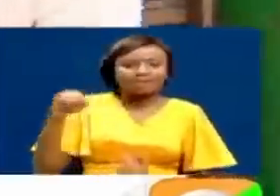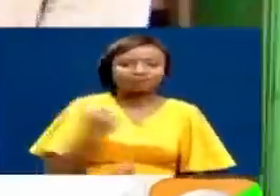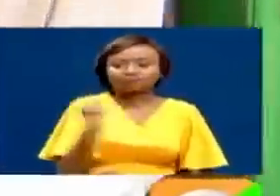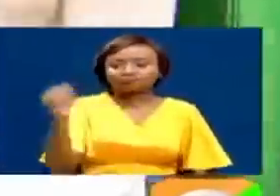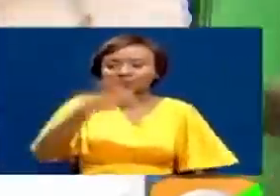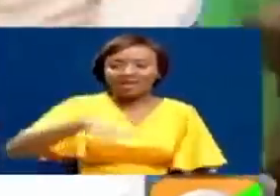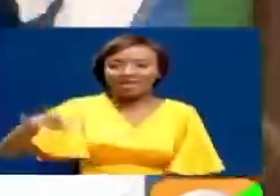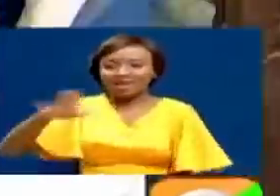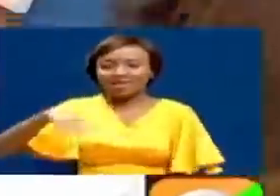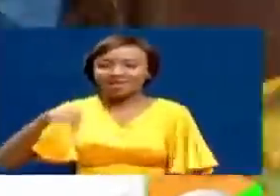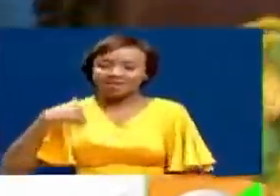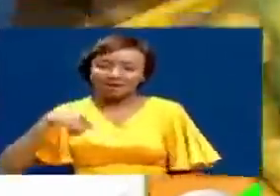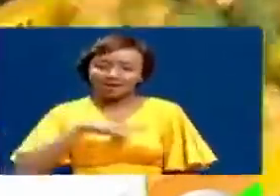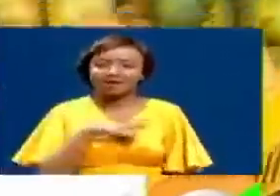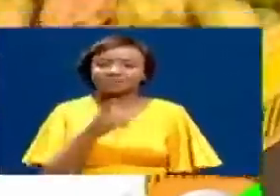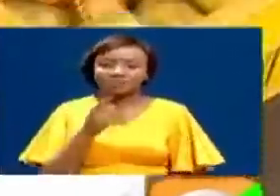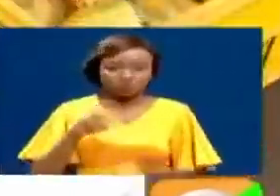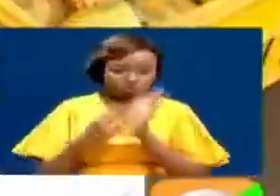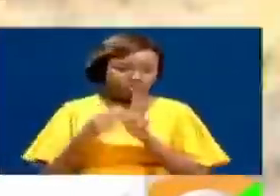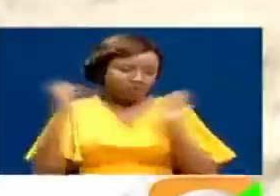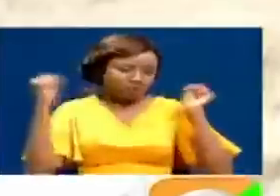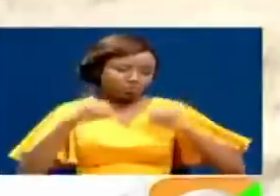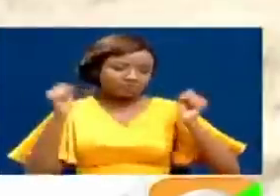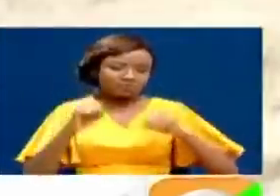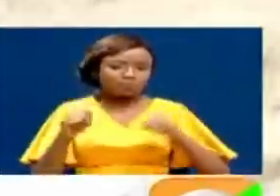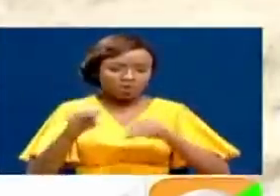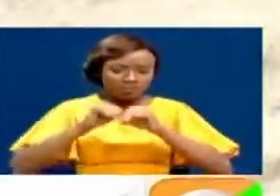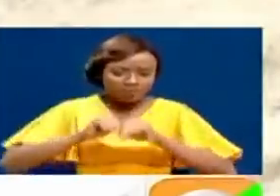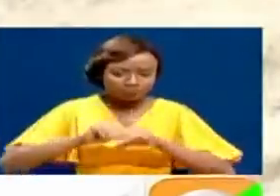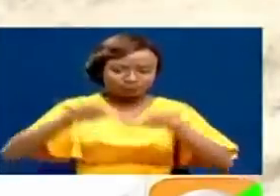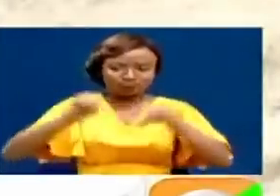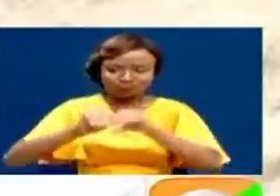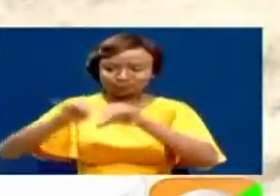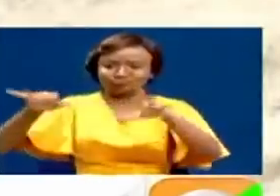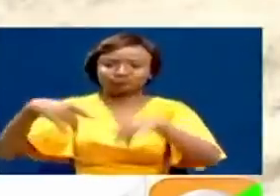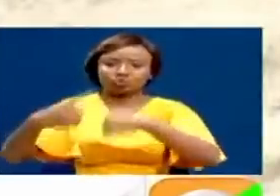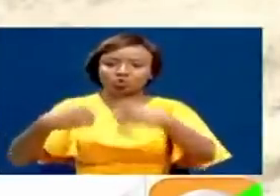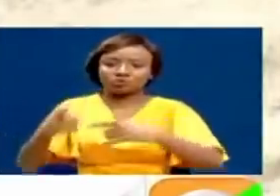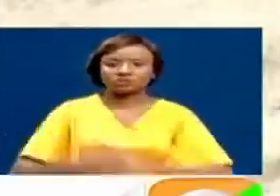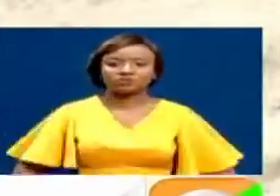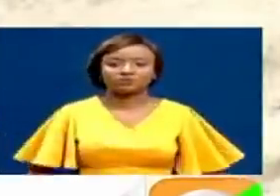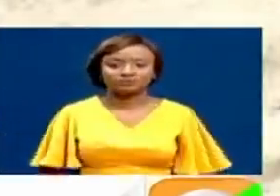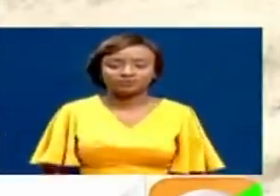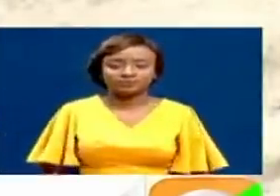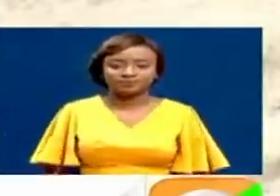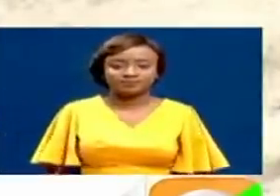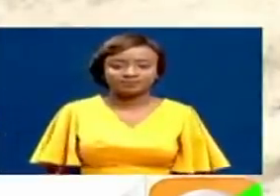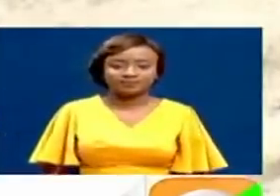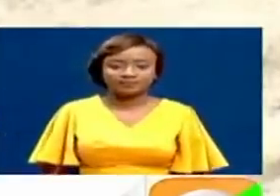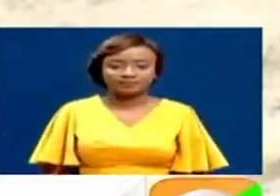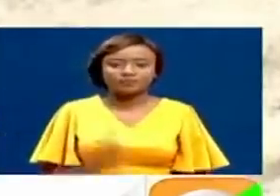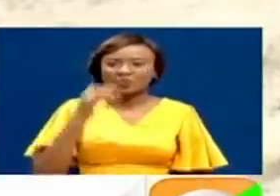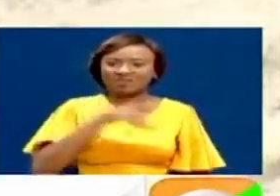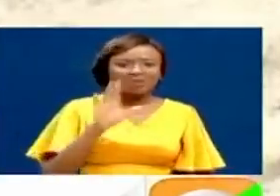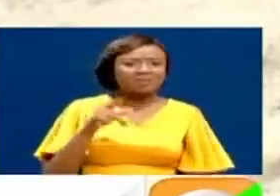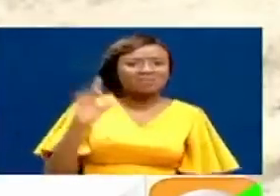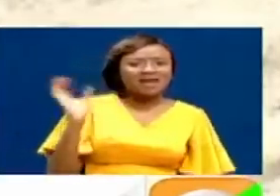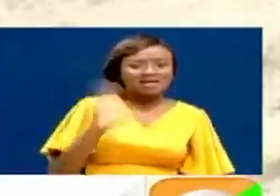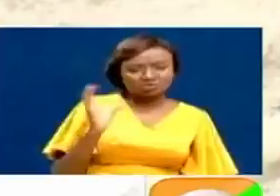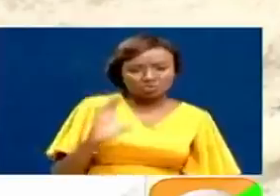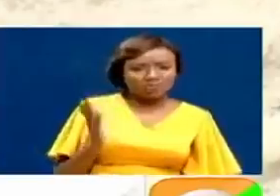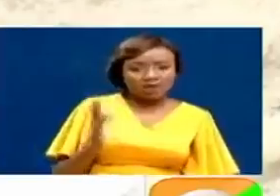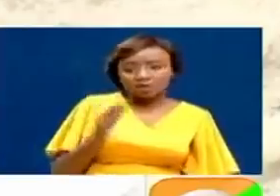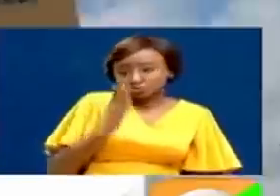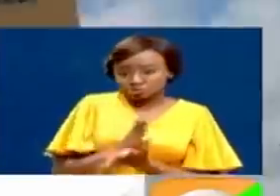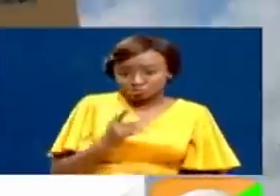wapi? Wanatembea huku. Kwa hivyo kuna possibility walitembelea mmoja ama mwingine kama customers, because wewe